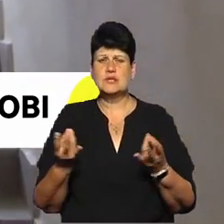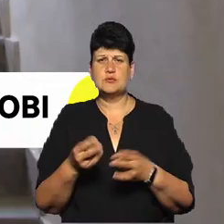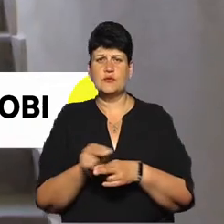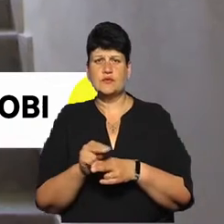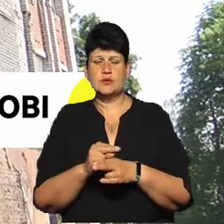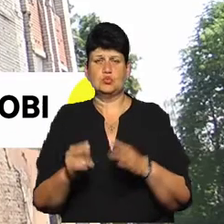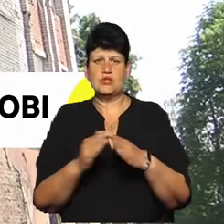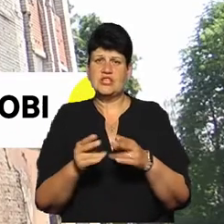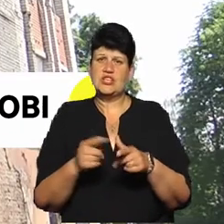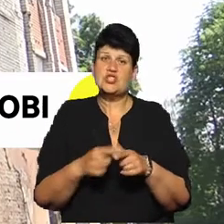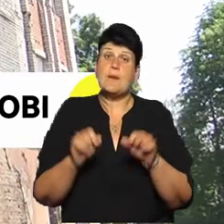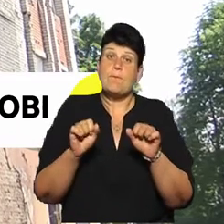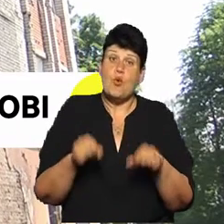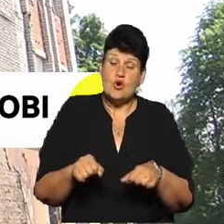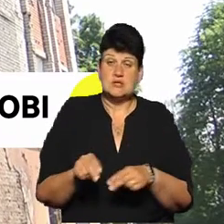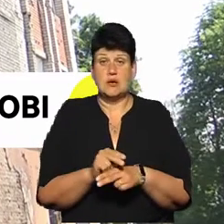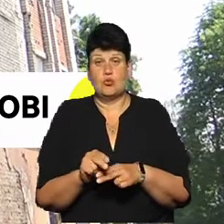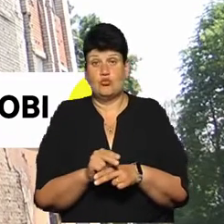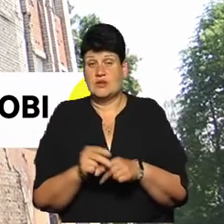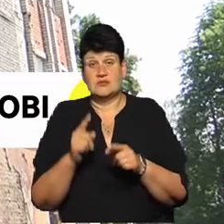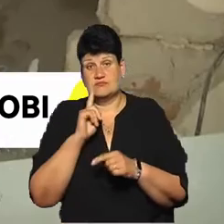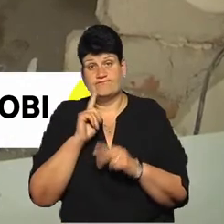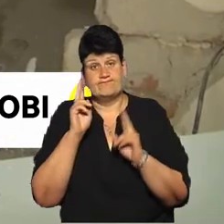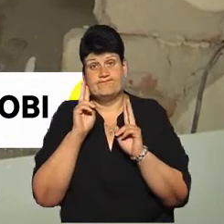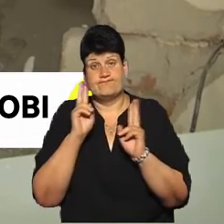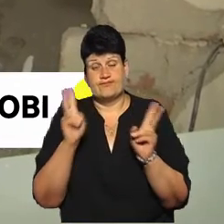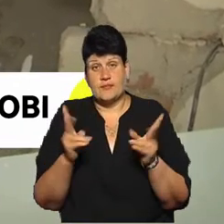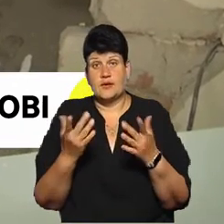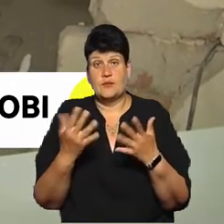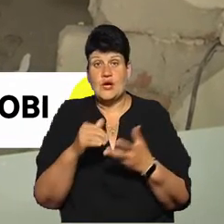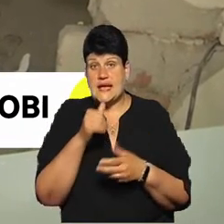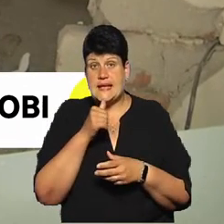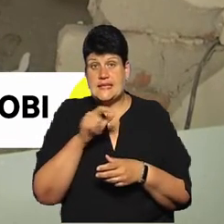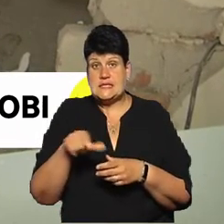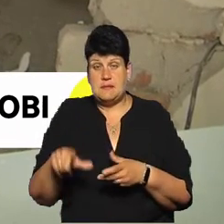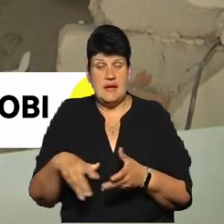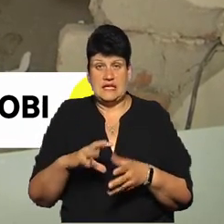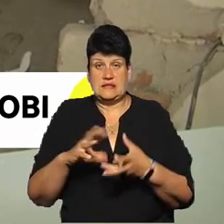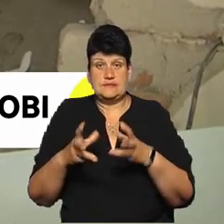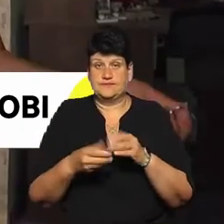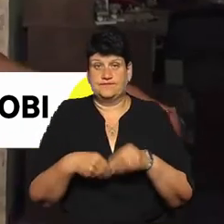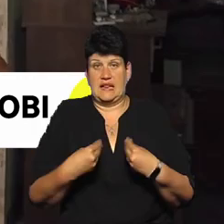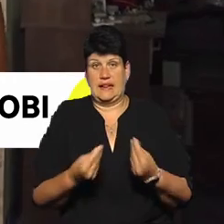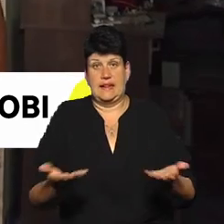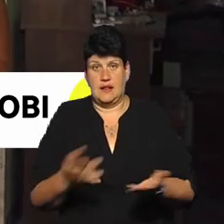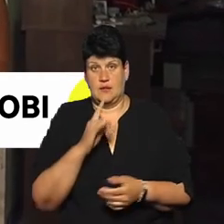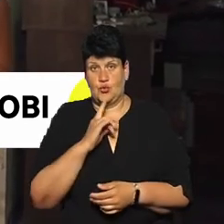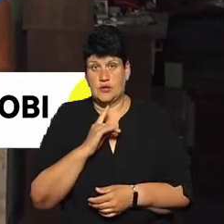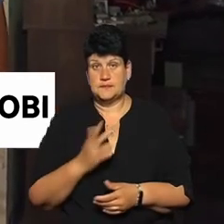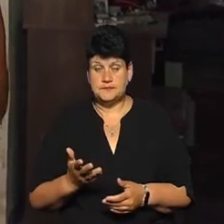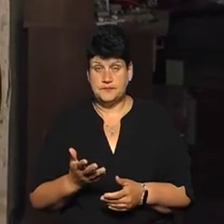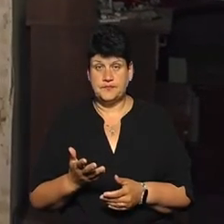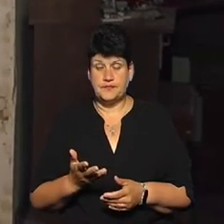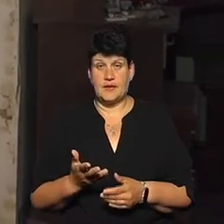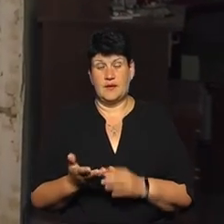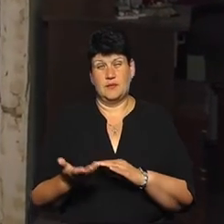будинок і чи можливо його відремонтувати, поки що невідомо, бо експерти своїх висновків ще не дали, розповідає Володимир Капкан. По попередніх даних, то